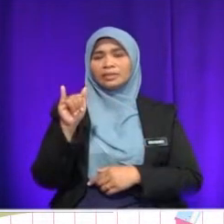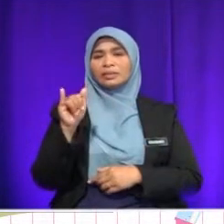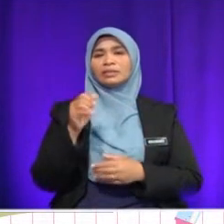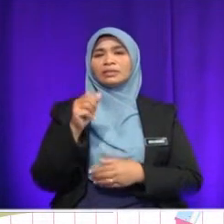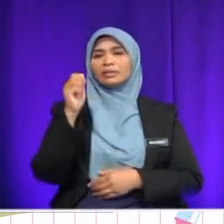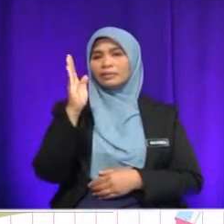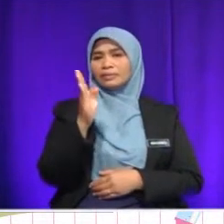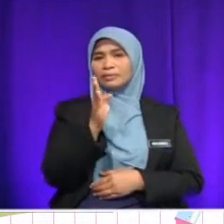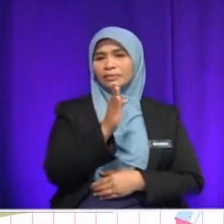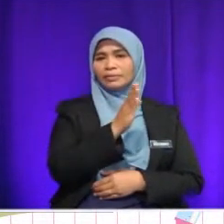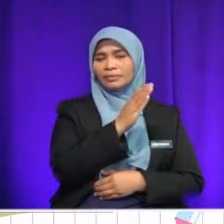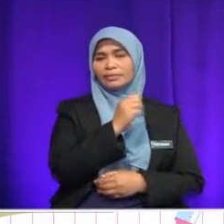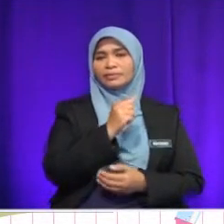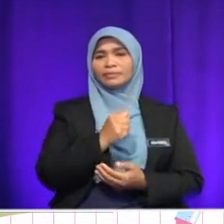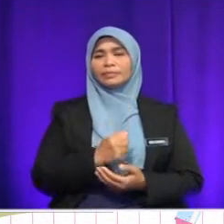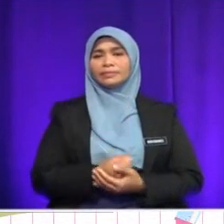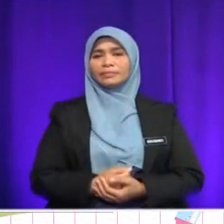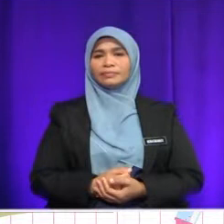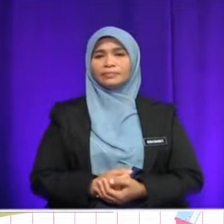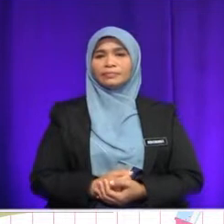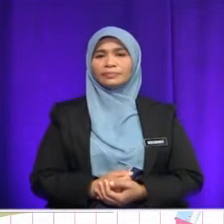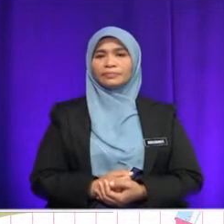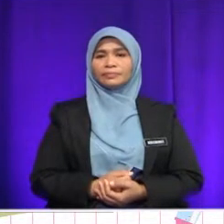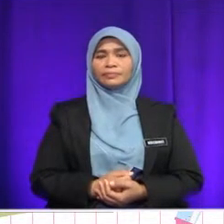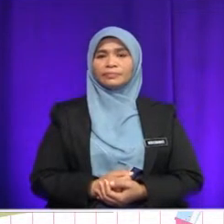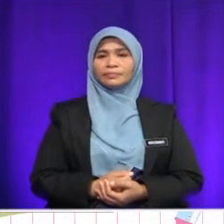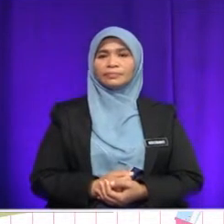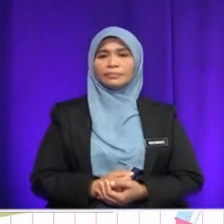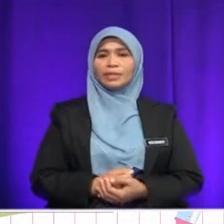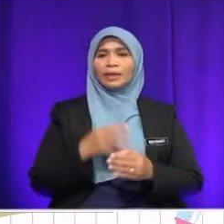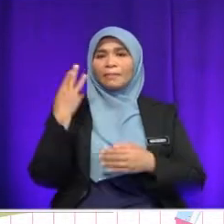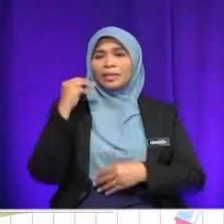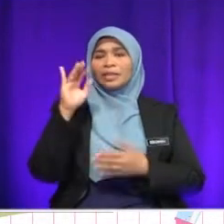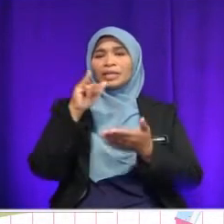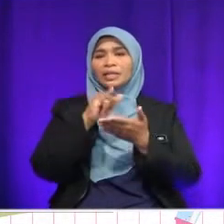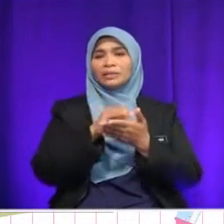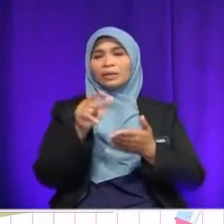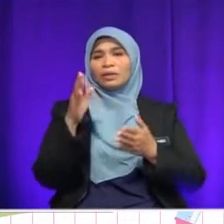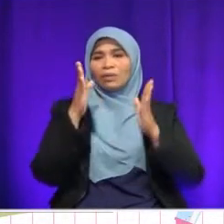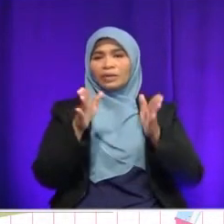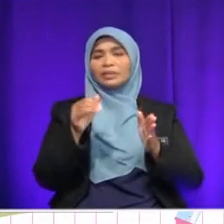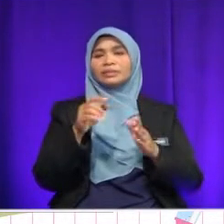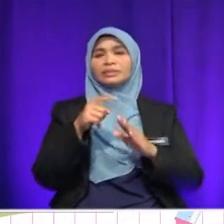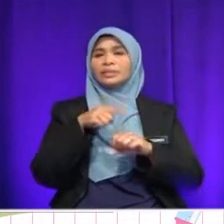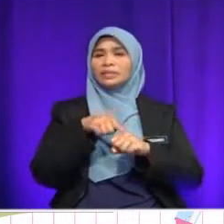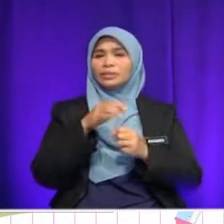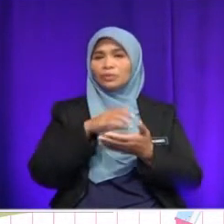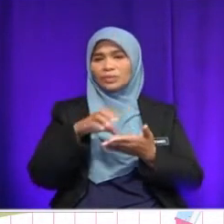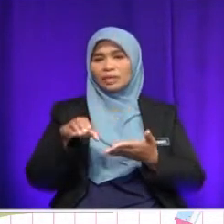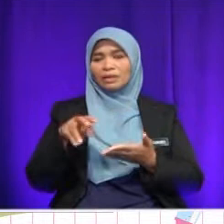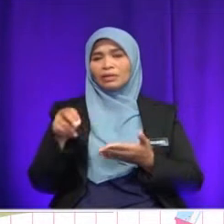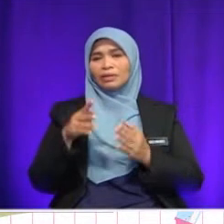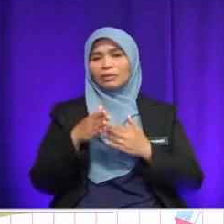Ulaikal ladzina ubsilu bima katabun, mereka itulah orang yang dihancurkan oleh Allah